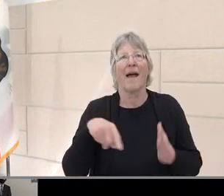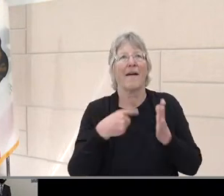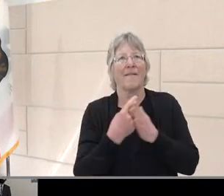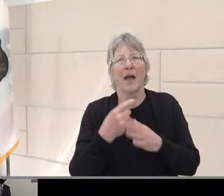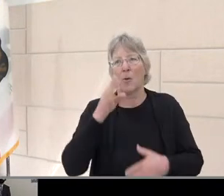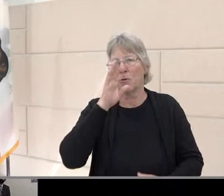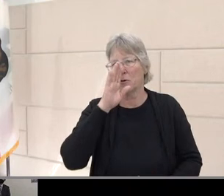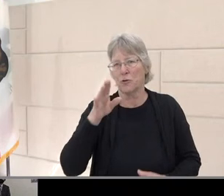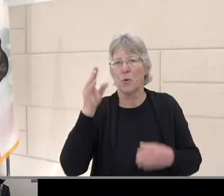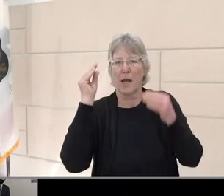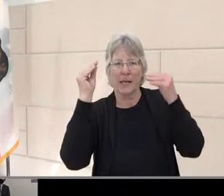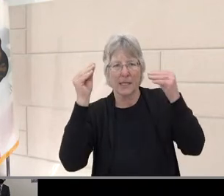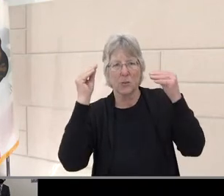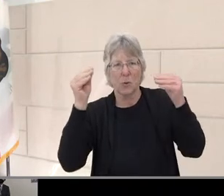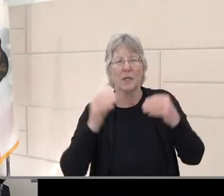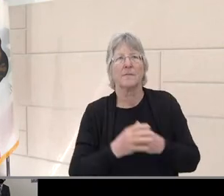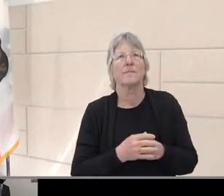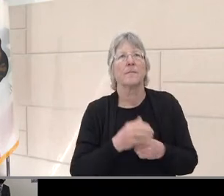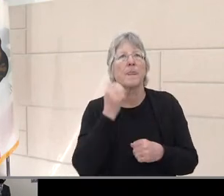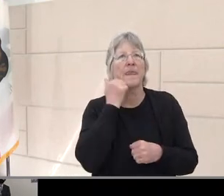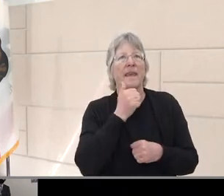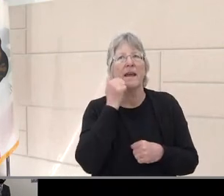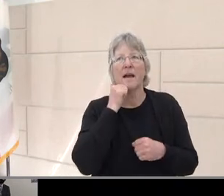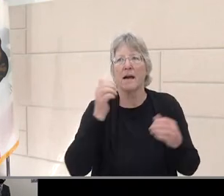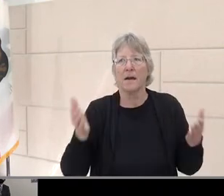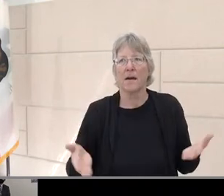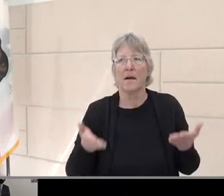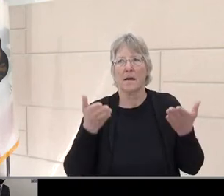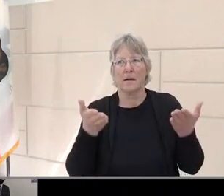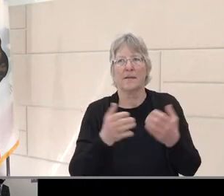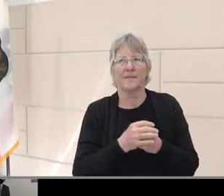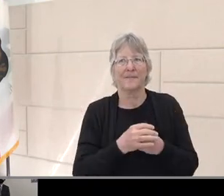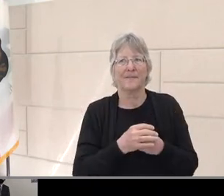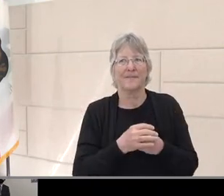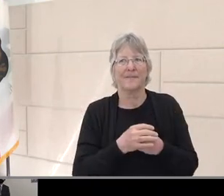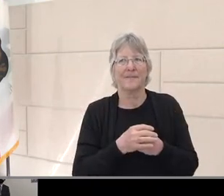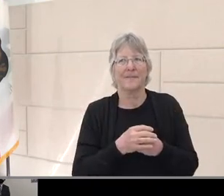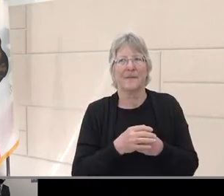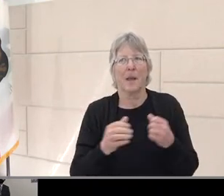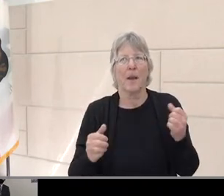3ម៉ោងកន្លះក្នុងការបង្ហាត់ដោយផ្ទាល់មាន